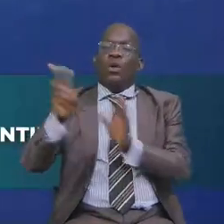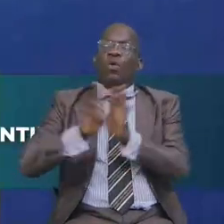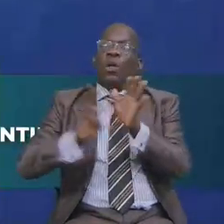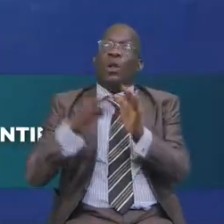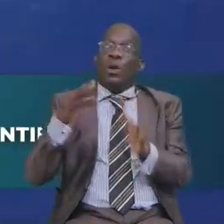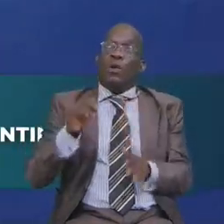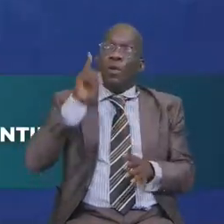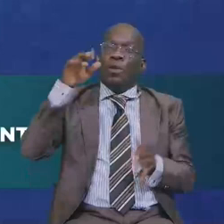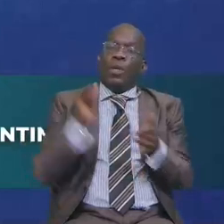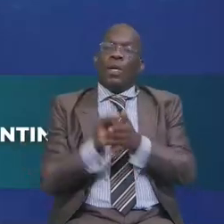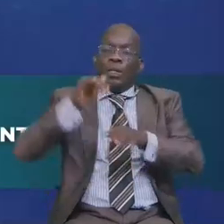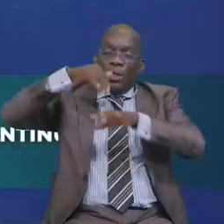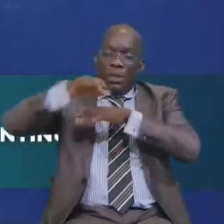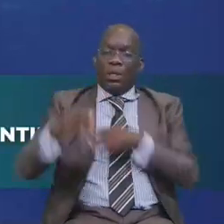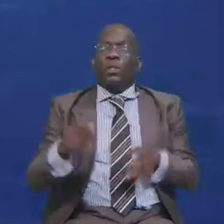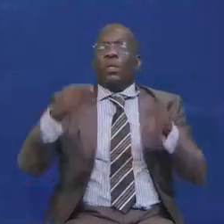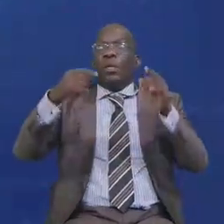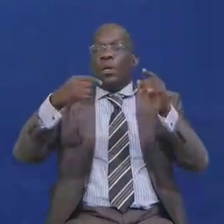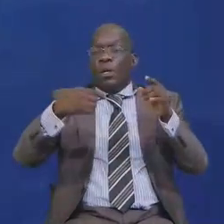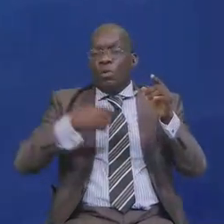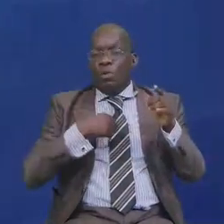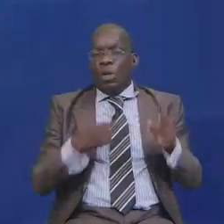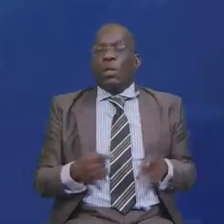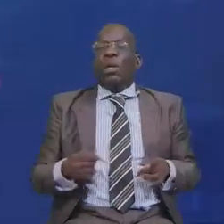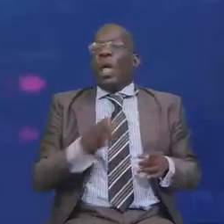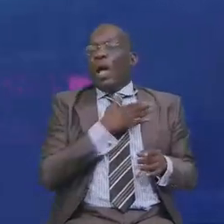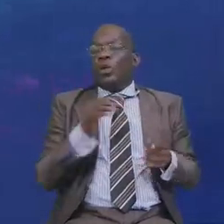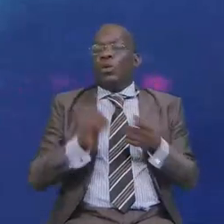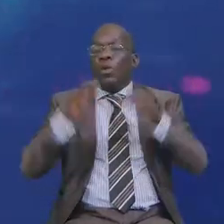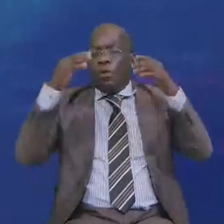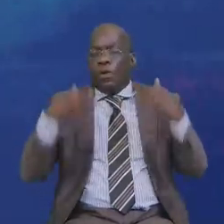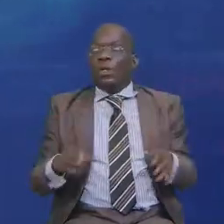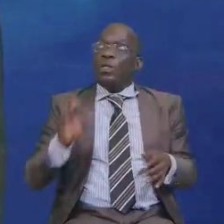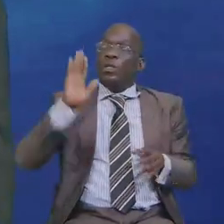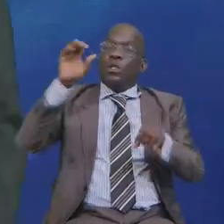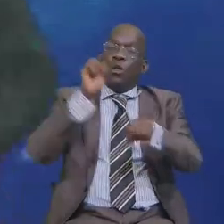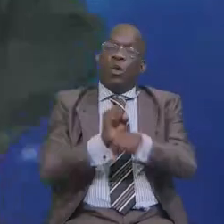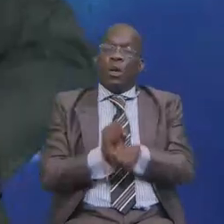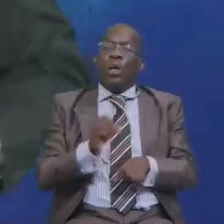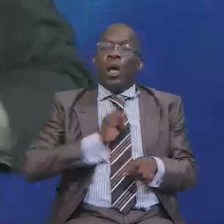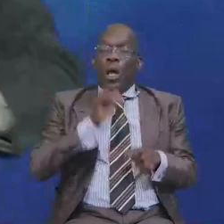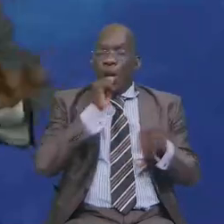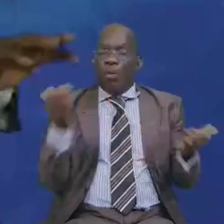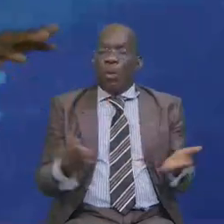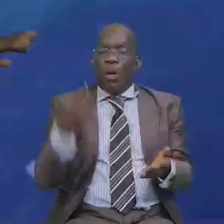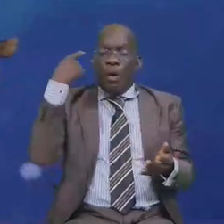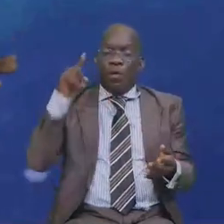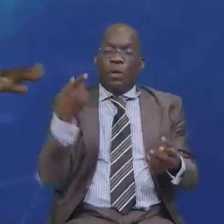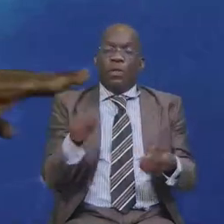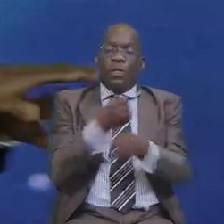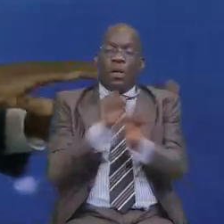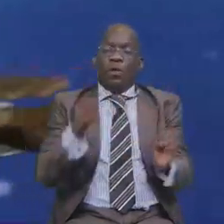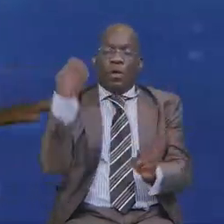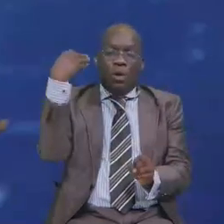envoyé et d'accomplir son œuvre. Je suis là pour le salut de l'humanité. Je suis là